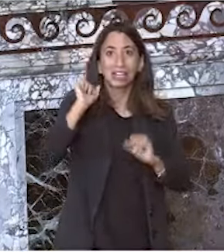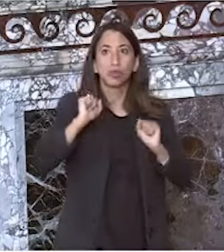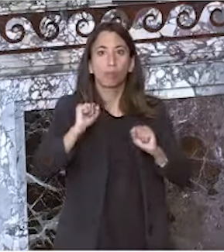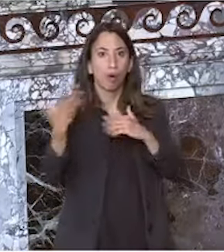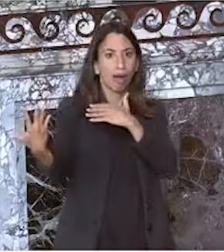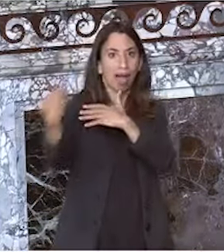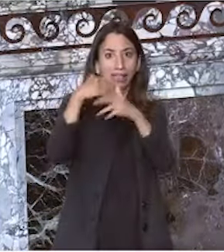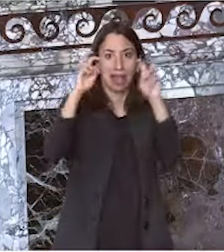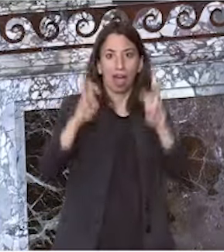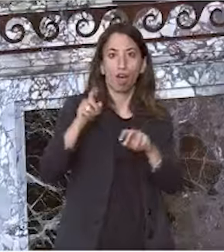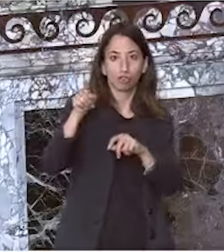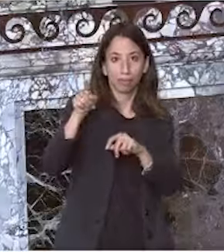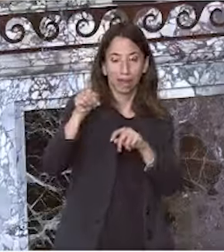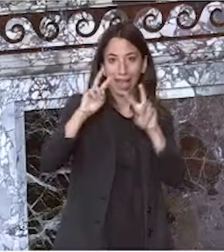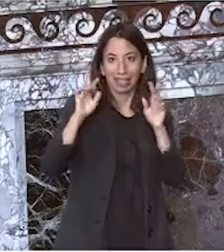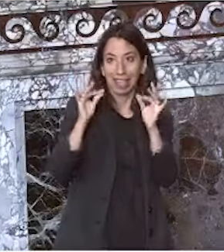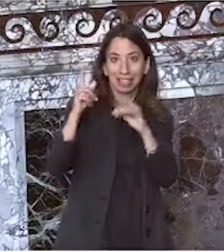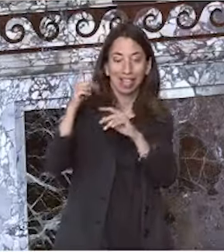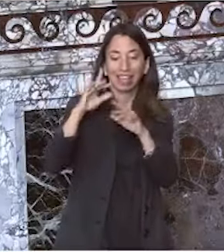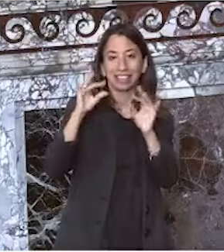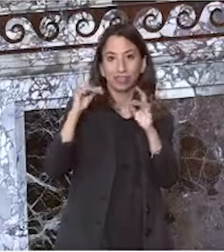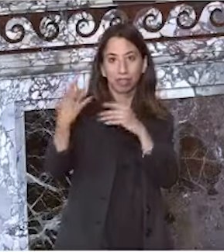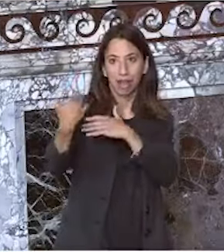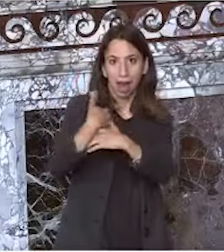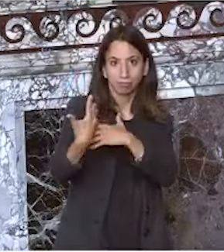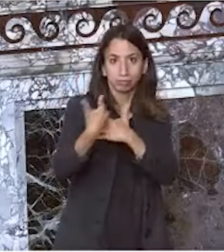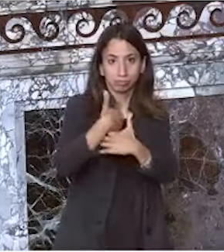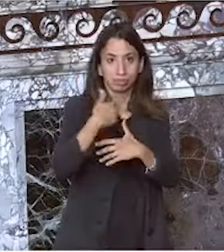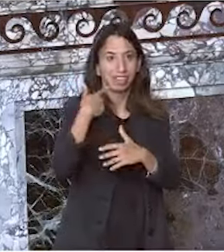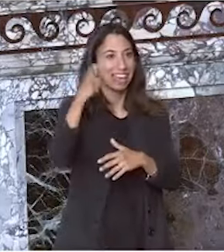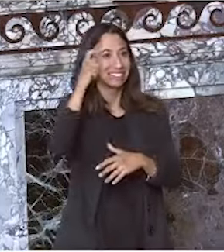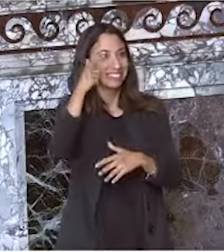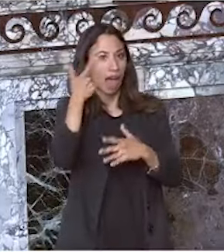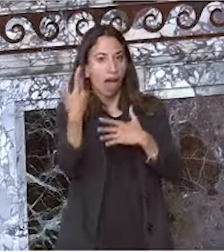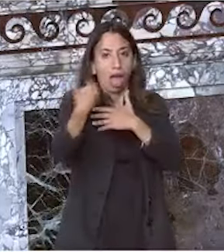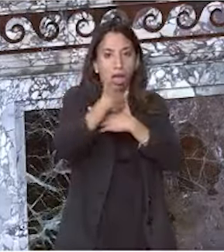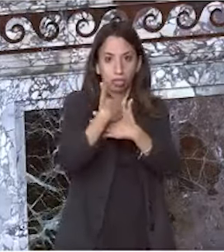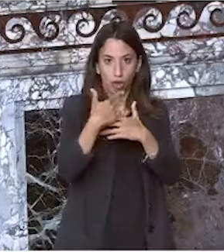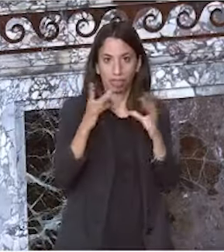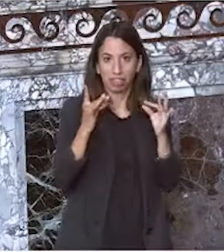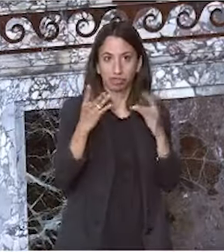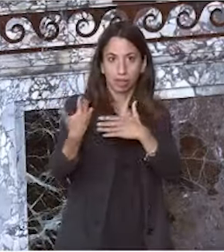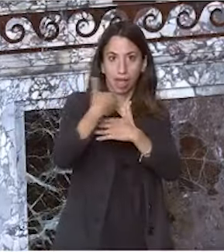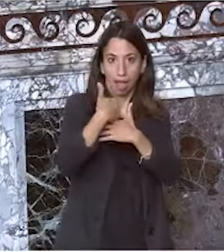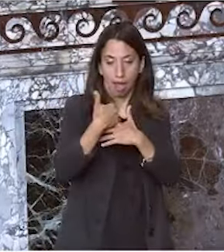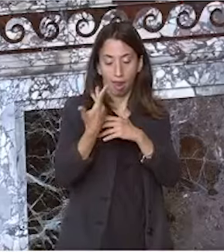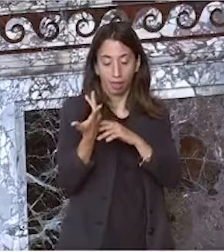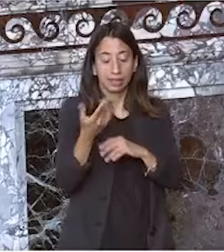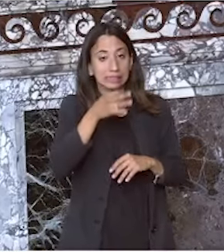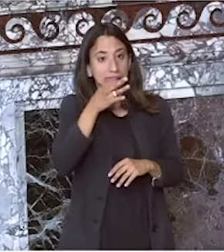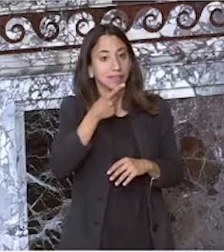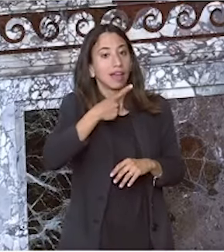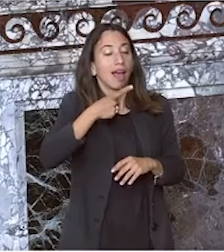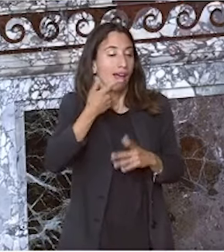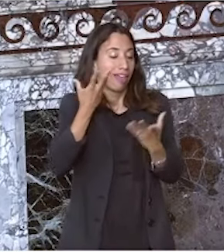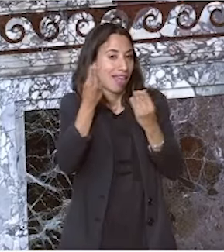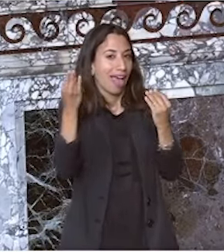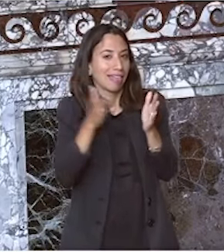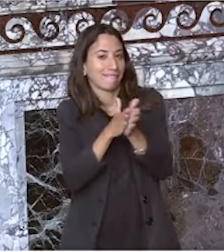tensioni geopolitiche e alle azioni di stati sovrani. Il settore bancario rappresenta un obiettivo